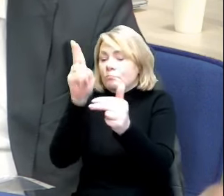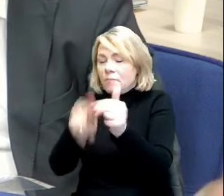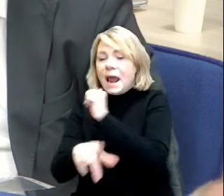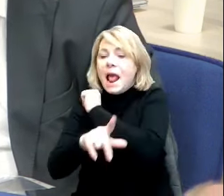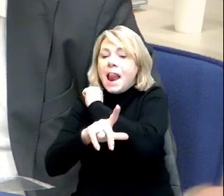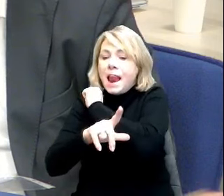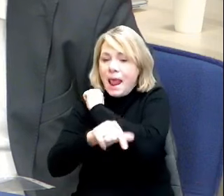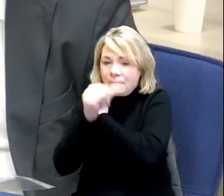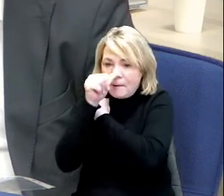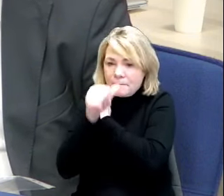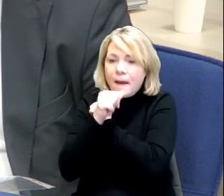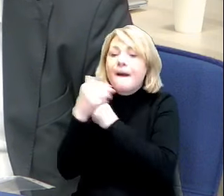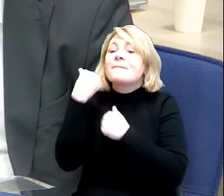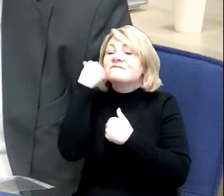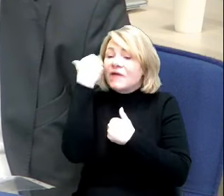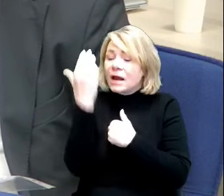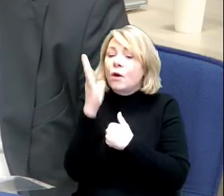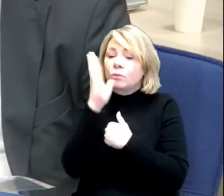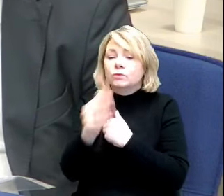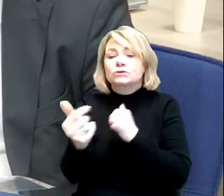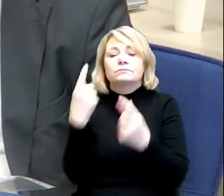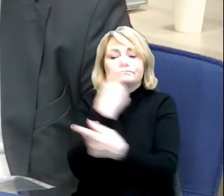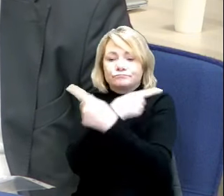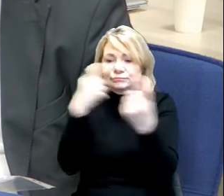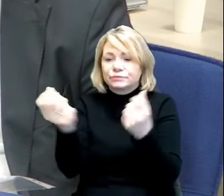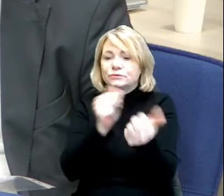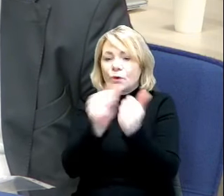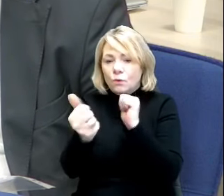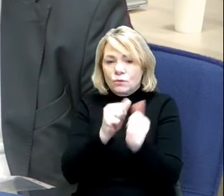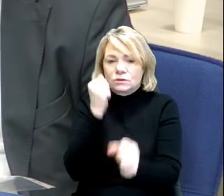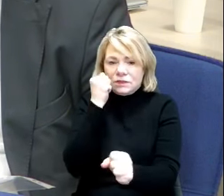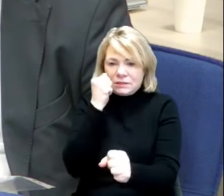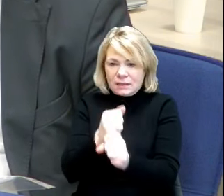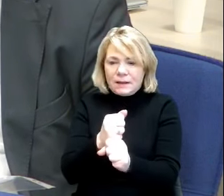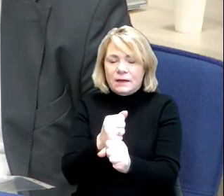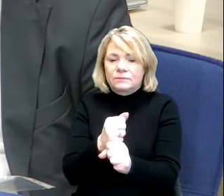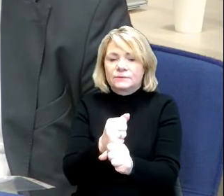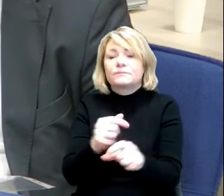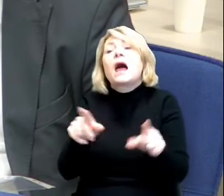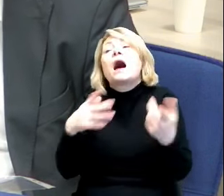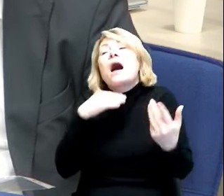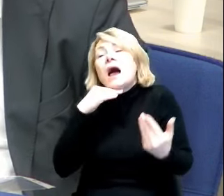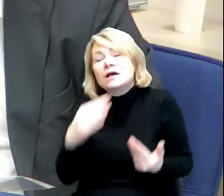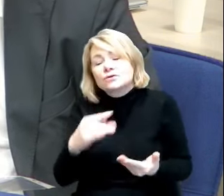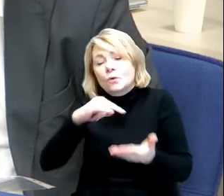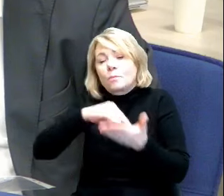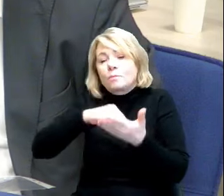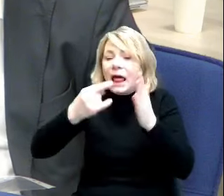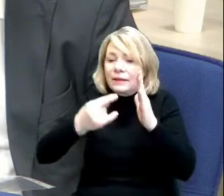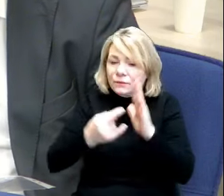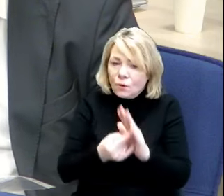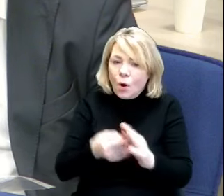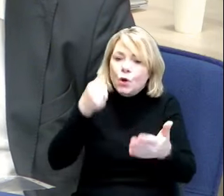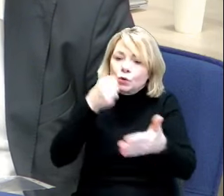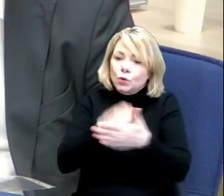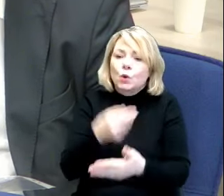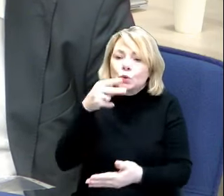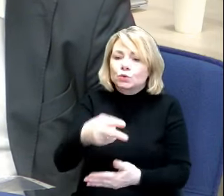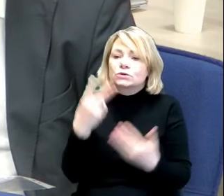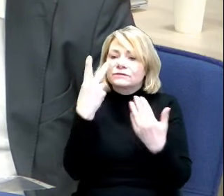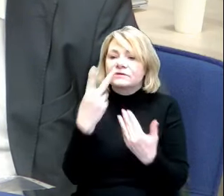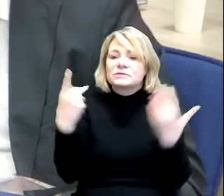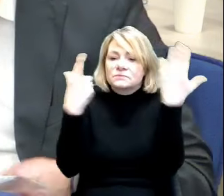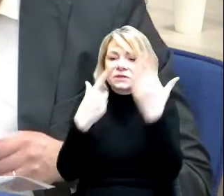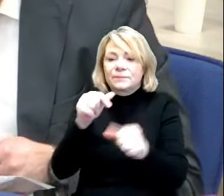to bus konkursas darbams na ir ir aišku planuojam kad darbus pabaigti iki 27 metų